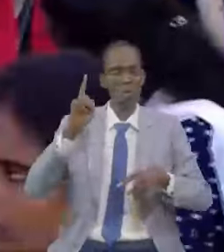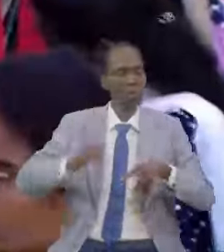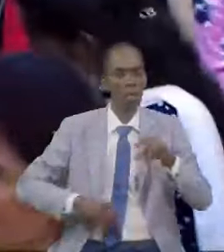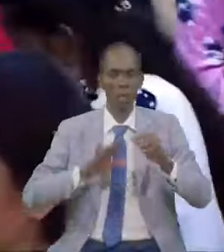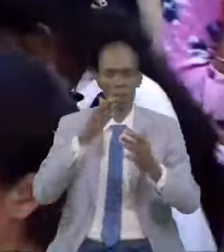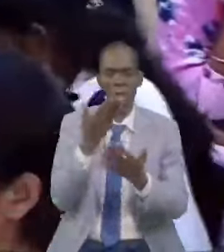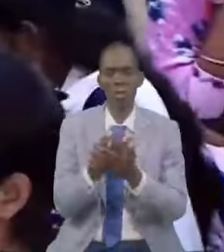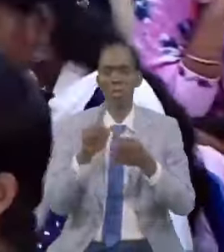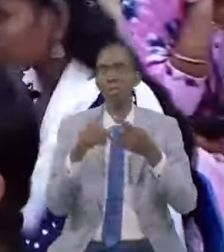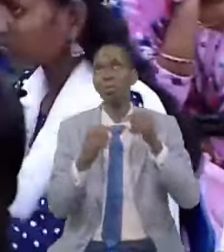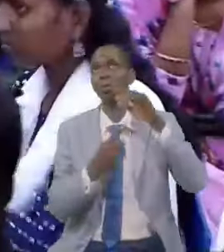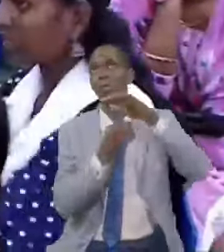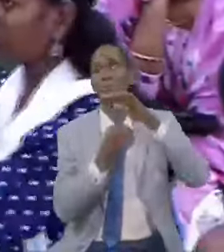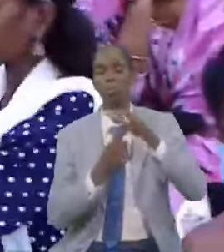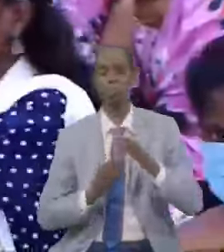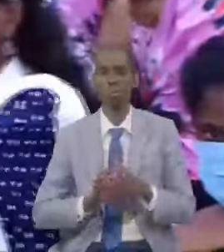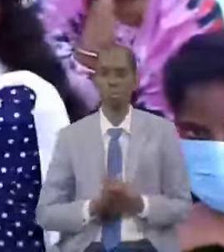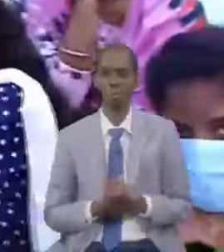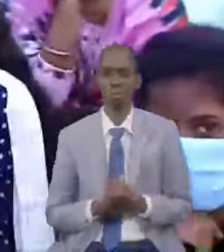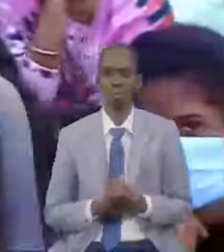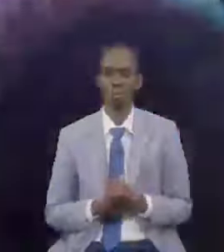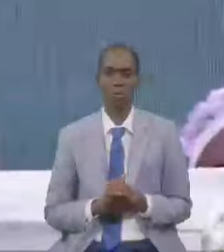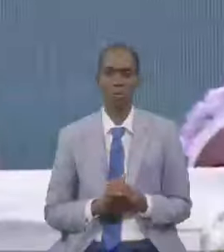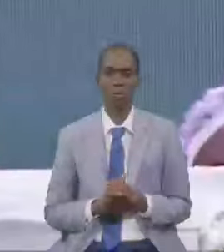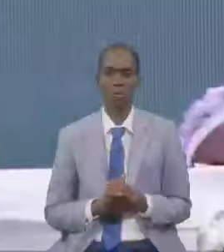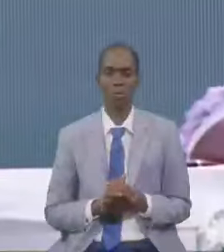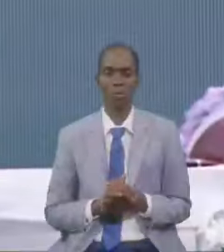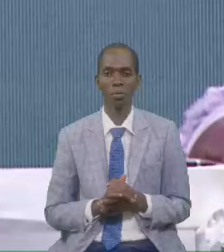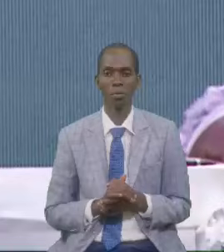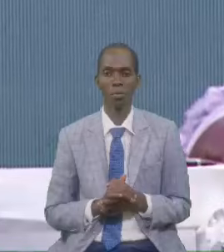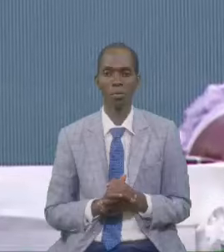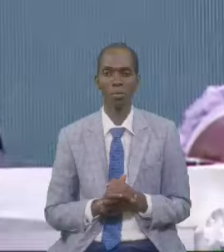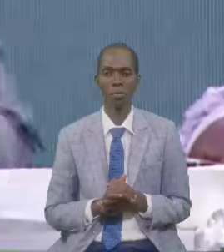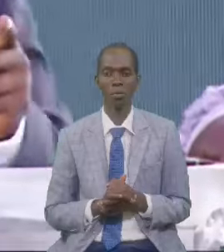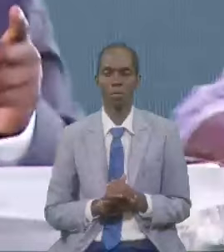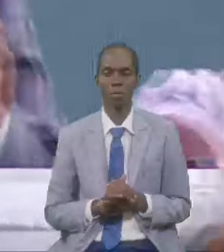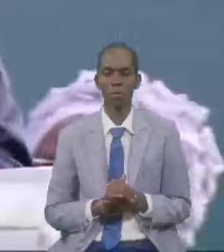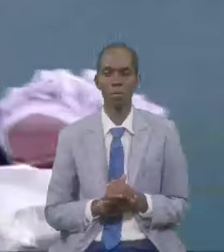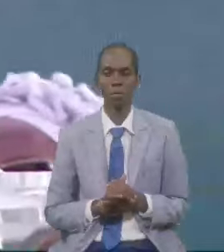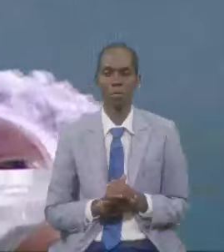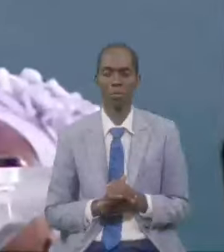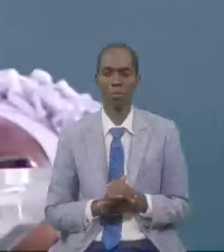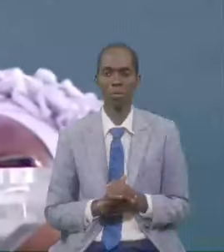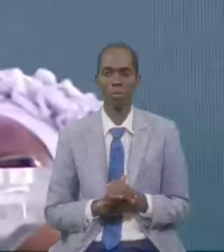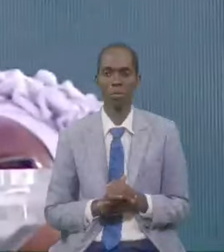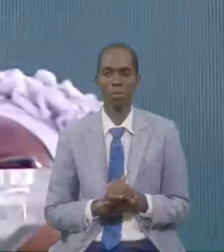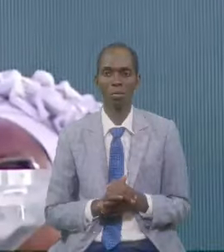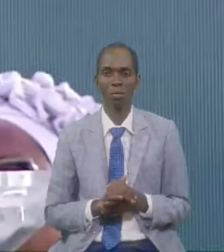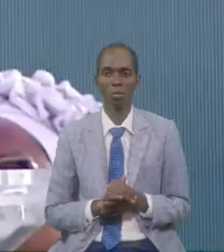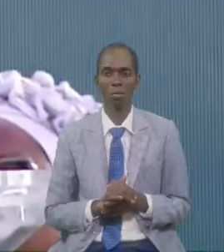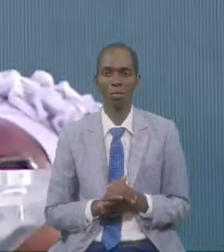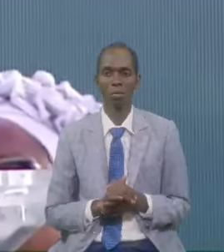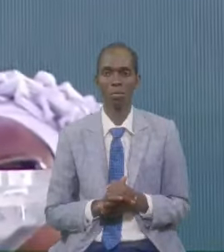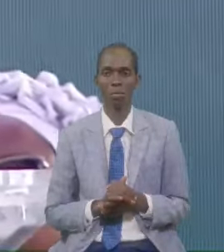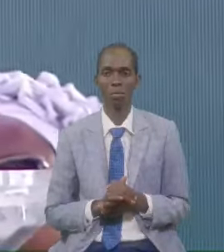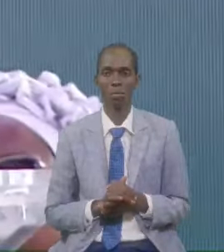ఉపదేశాన్ని మోసుకుని వెళ్ళకపోతే ఆ విధమైన హీరో స్థాయికి రాలేరు. దాని గనక మోసుకుని ముందుకు కార్యాచరణతో వెళ్ళగలిగితే ఆ విధంగా మీరు హీరో